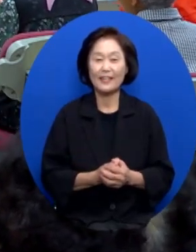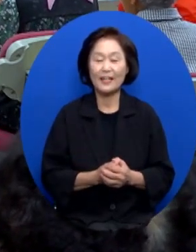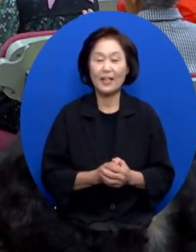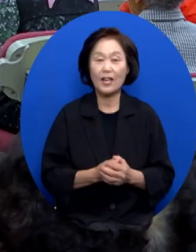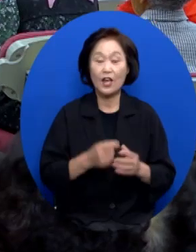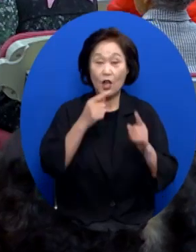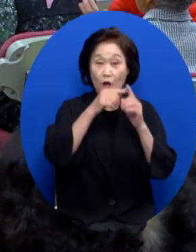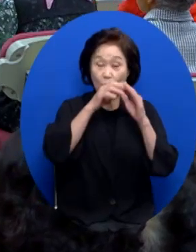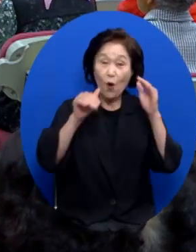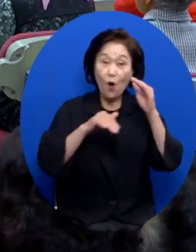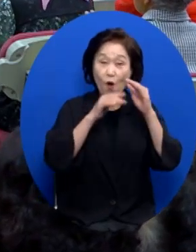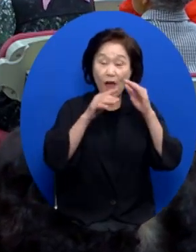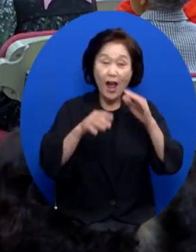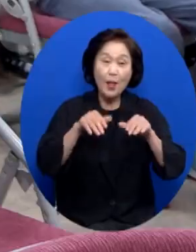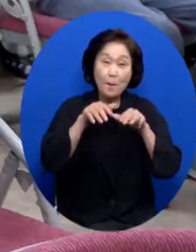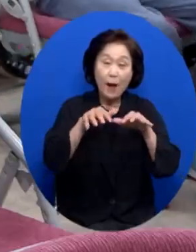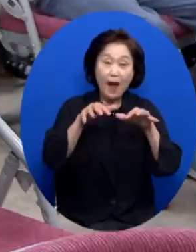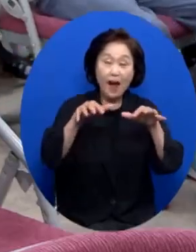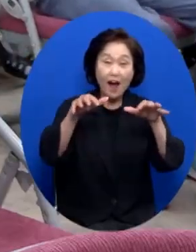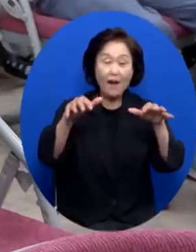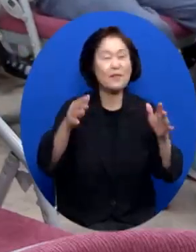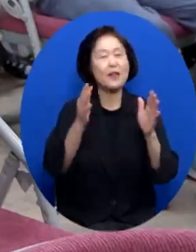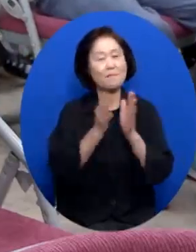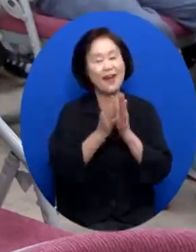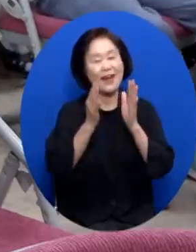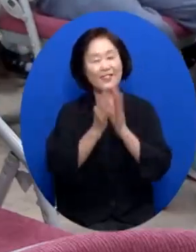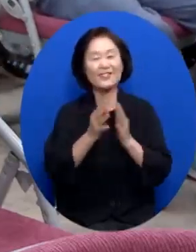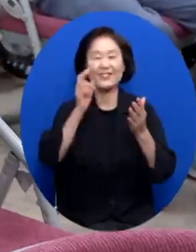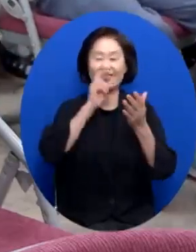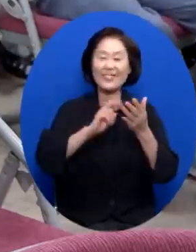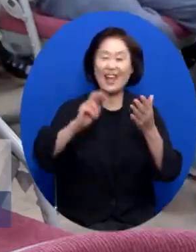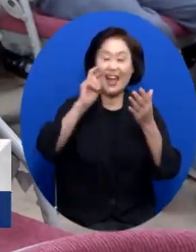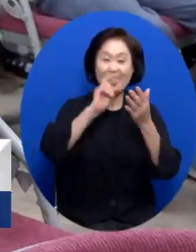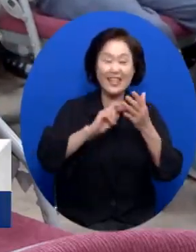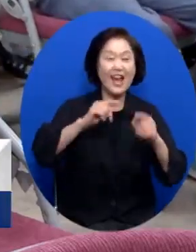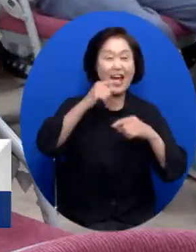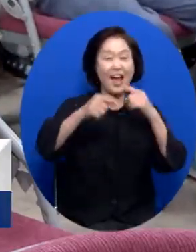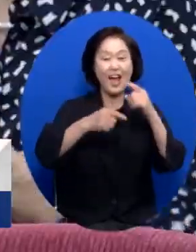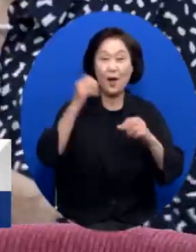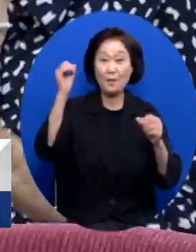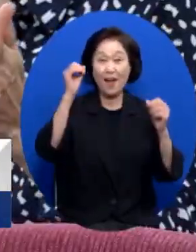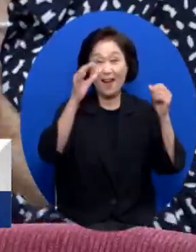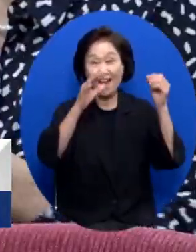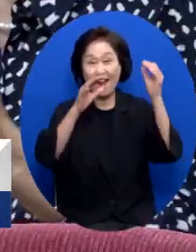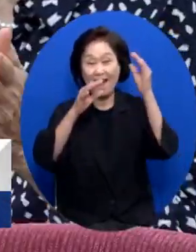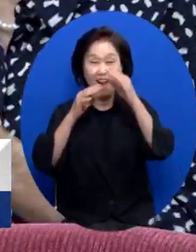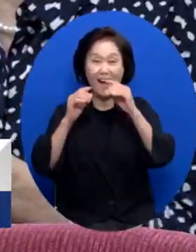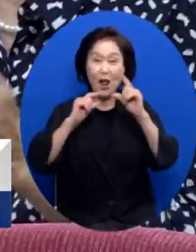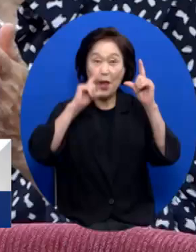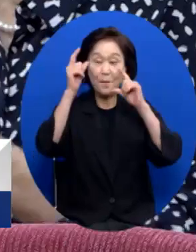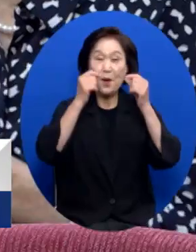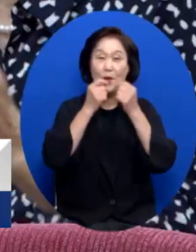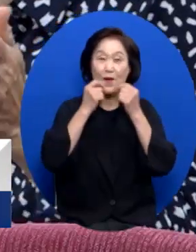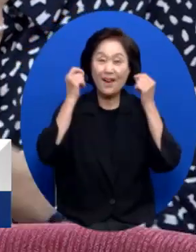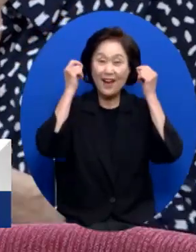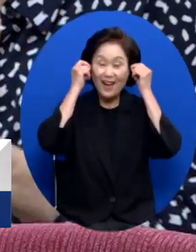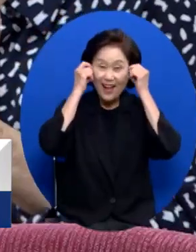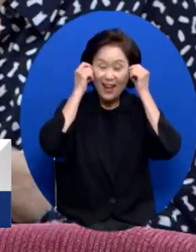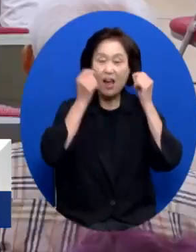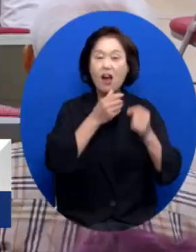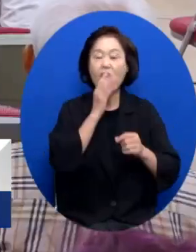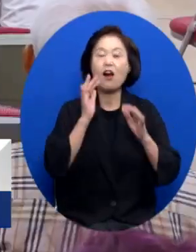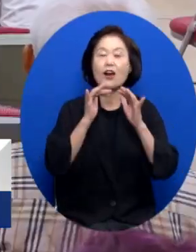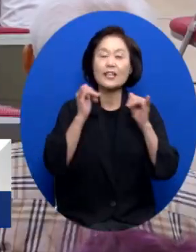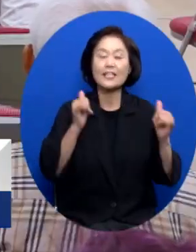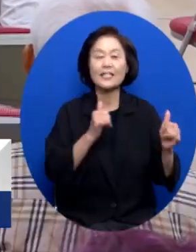교회 안에 울려 퍼지는 박수와 찬양 소리. 어르신들의 얼굴이 밝습니다. 이곳은 구례중앙교회 어르신